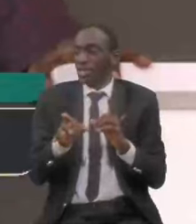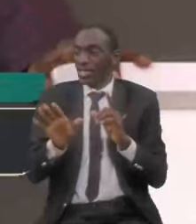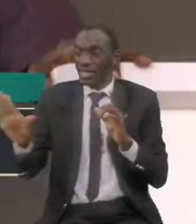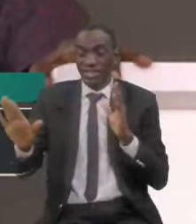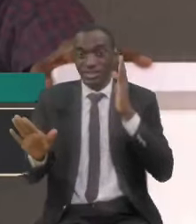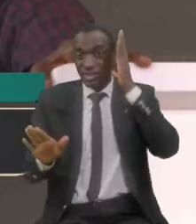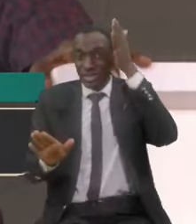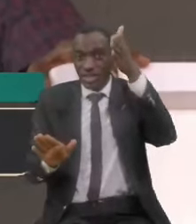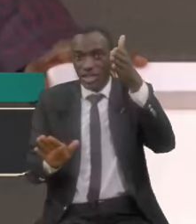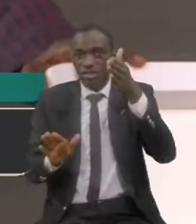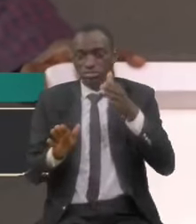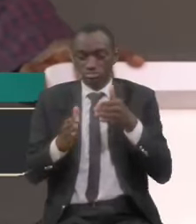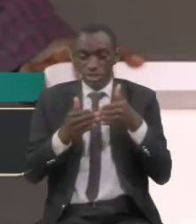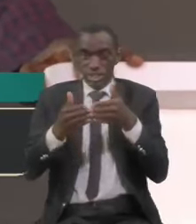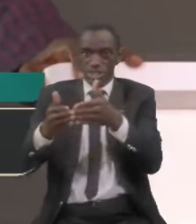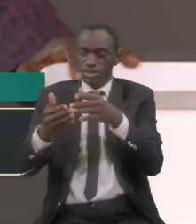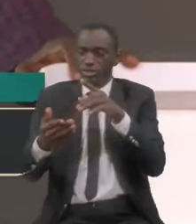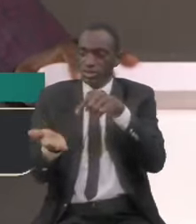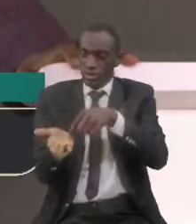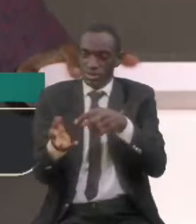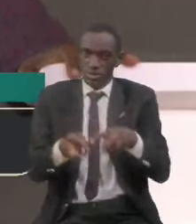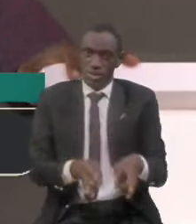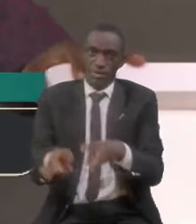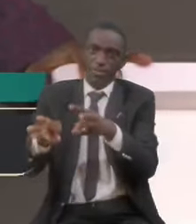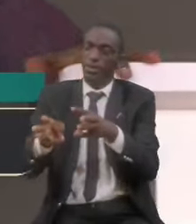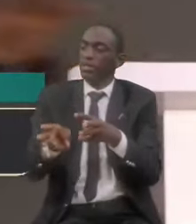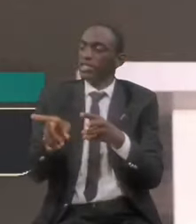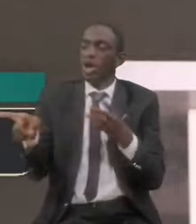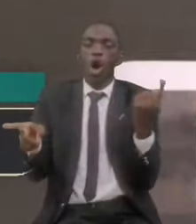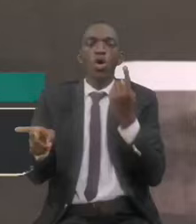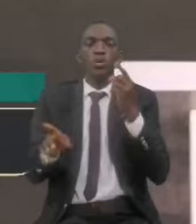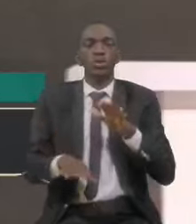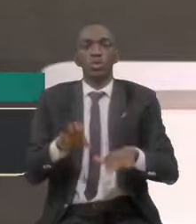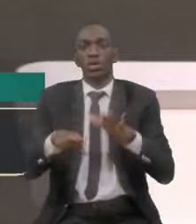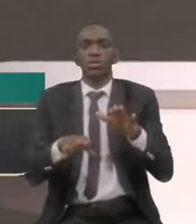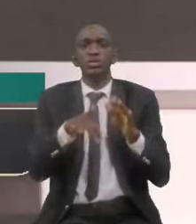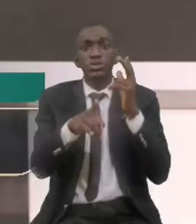et il marche dans la destinée du progrès. Marchant, vous voyez des gens